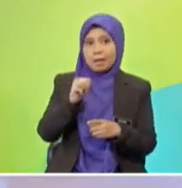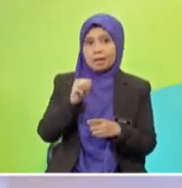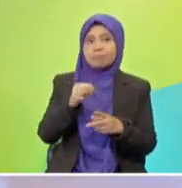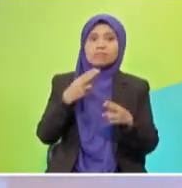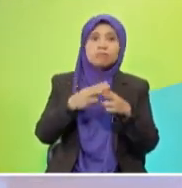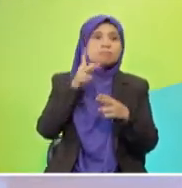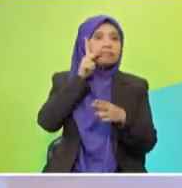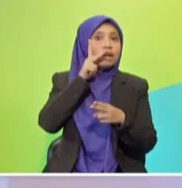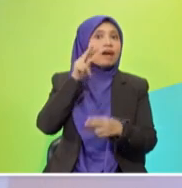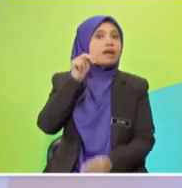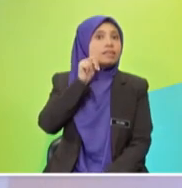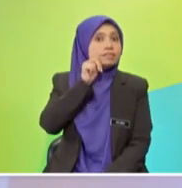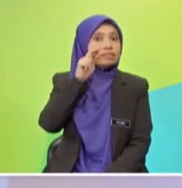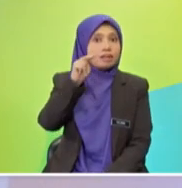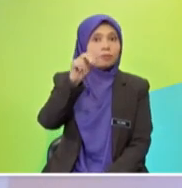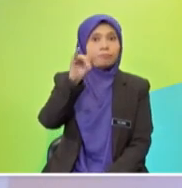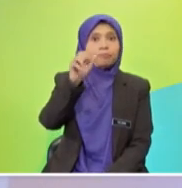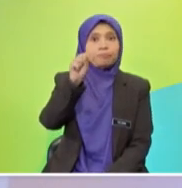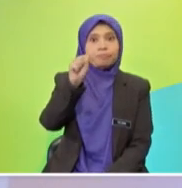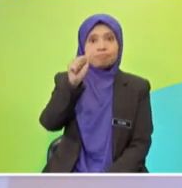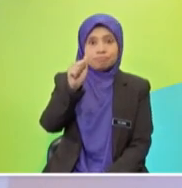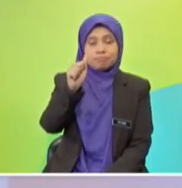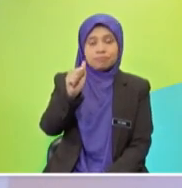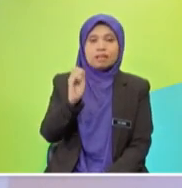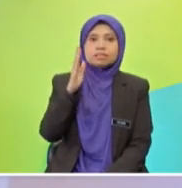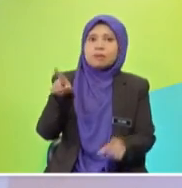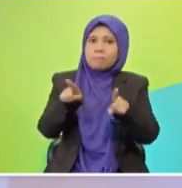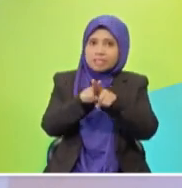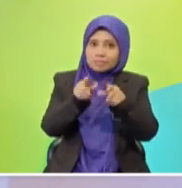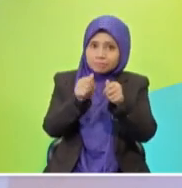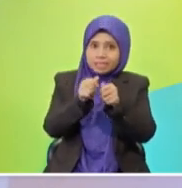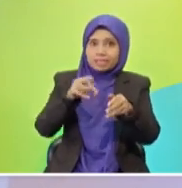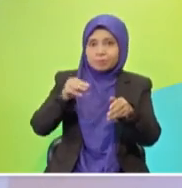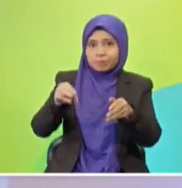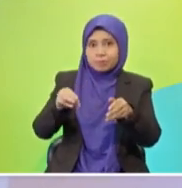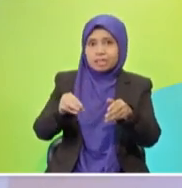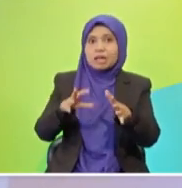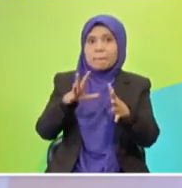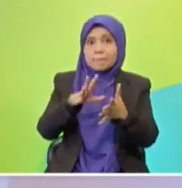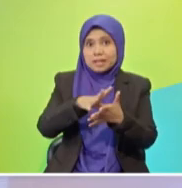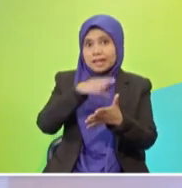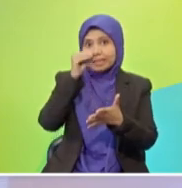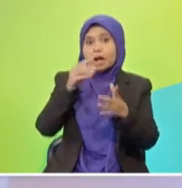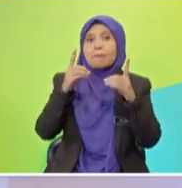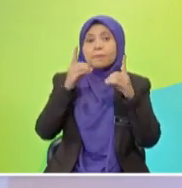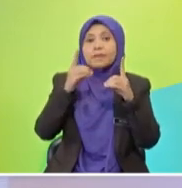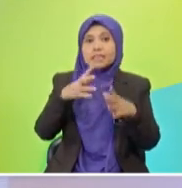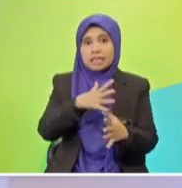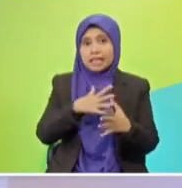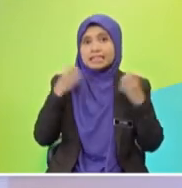Nisa akan menemani murid-murid pada hari ini hari ini kita akan sama-sama mempelajari mata pelajaran pendidikan kesehatan